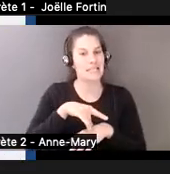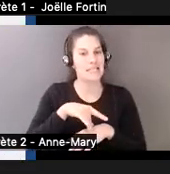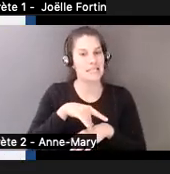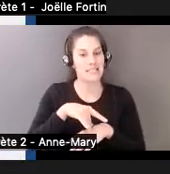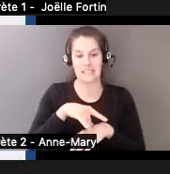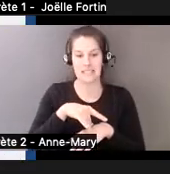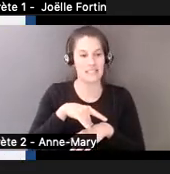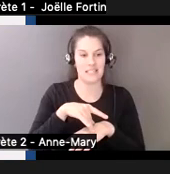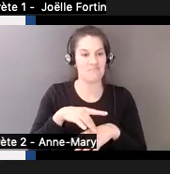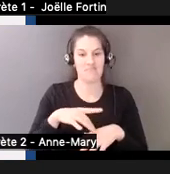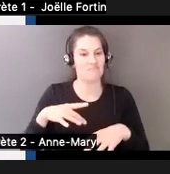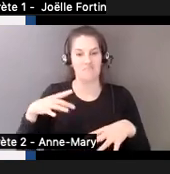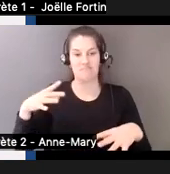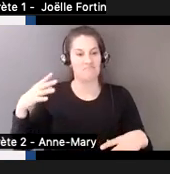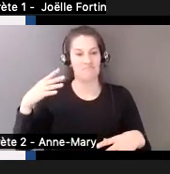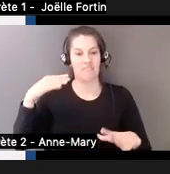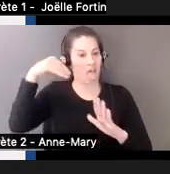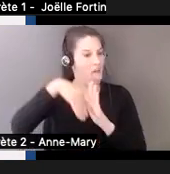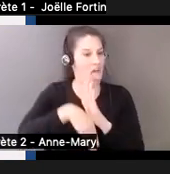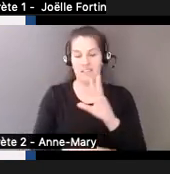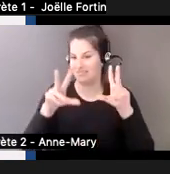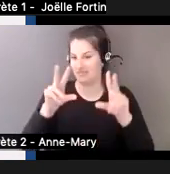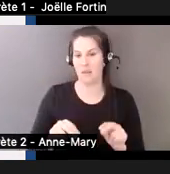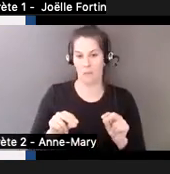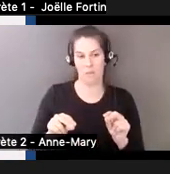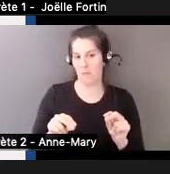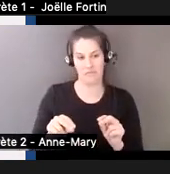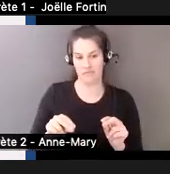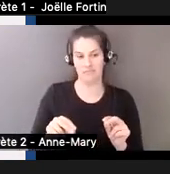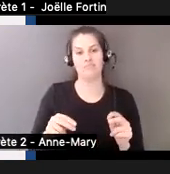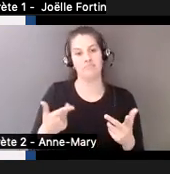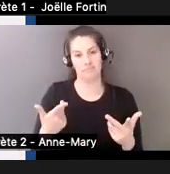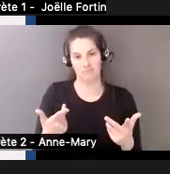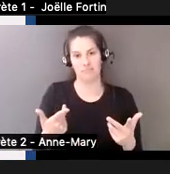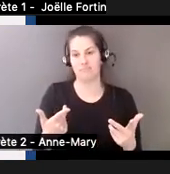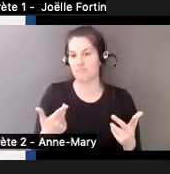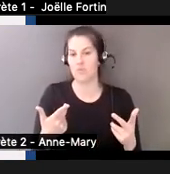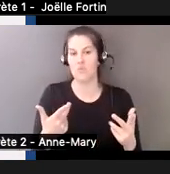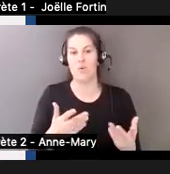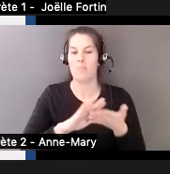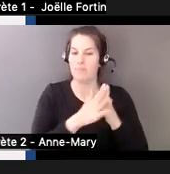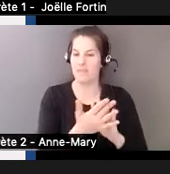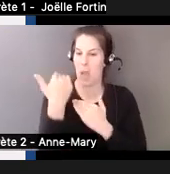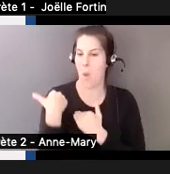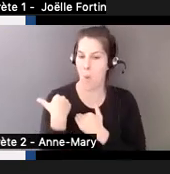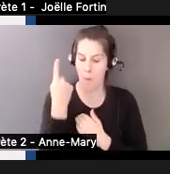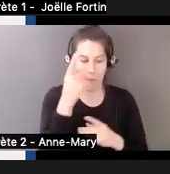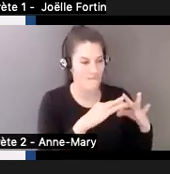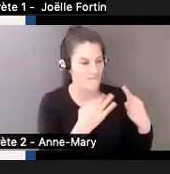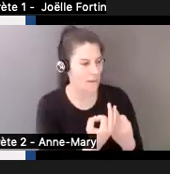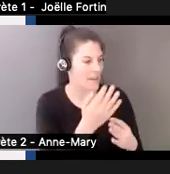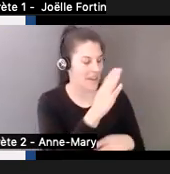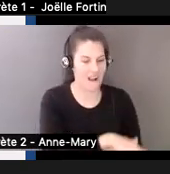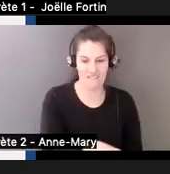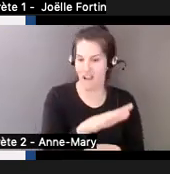pas gagné. Elle pèsera plus autant sur ma vie et sur la vie de mes enfants. Et pour ça, on a eu la chance de tomber sur